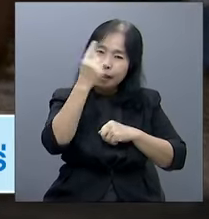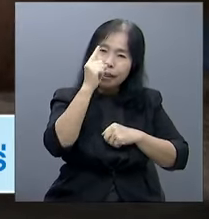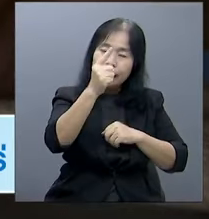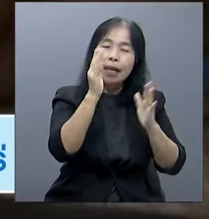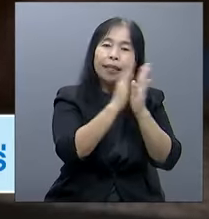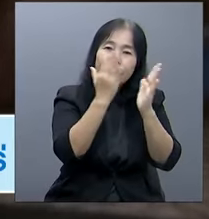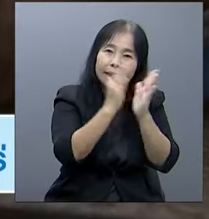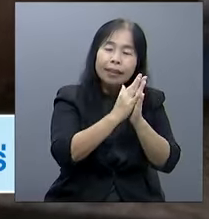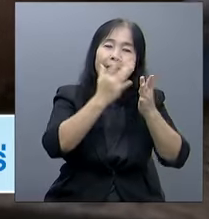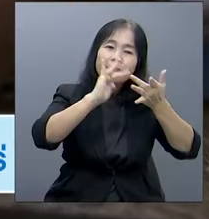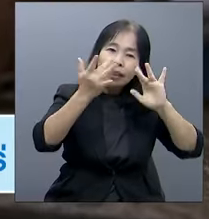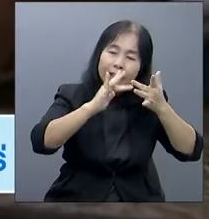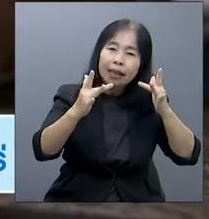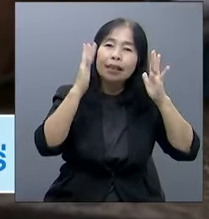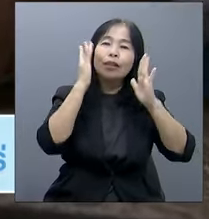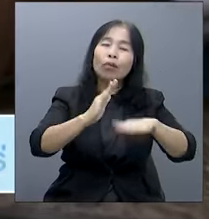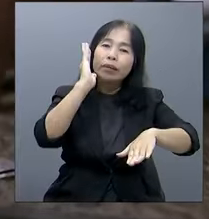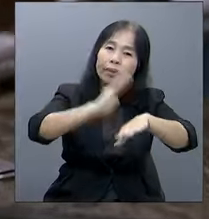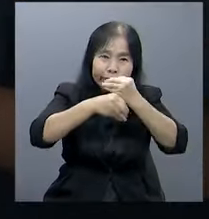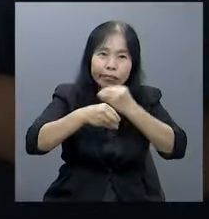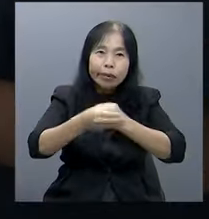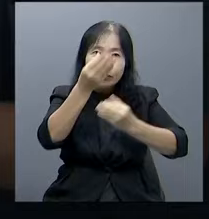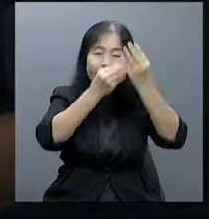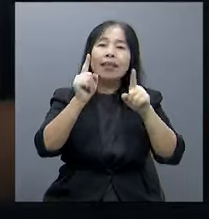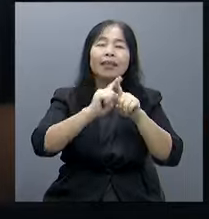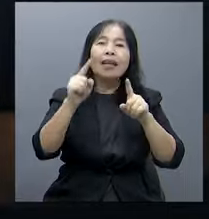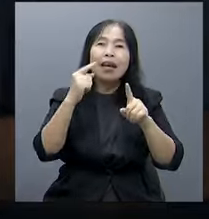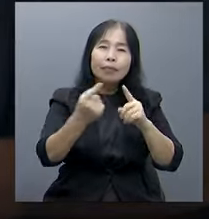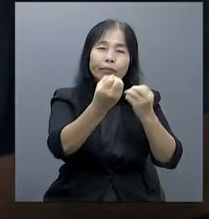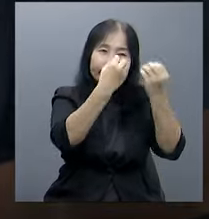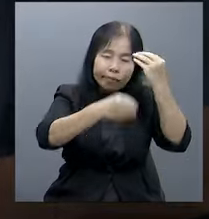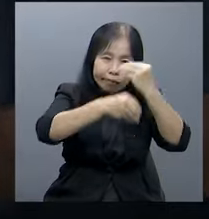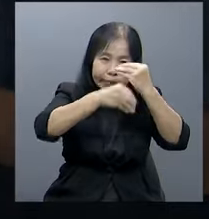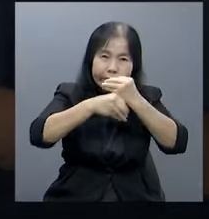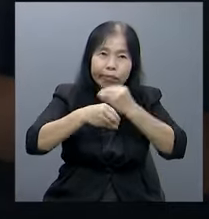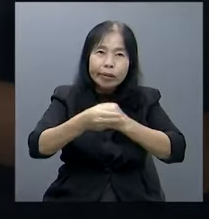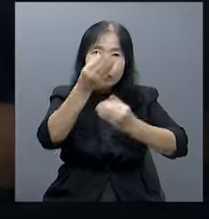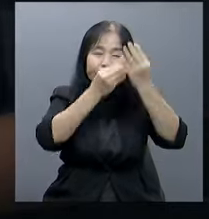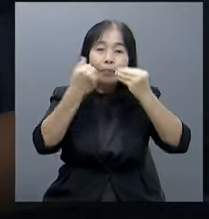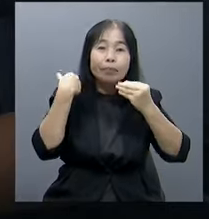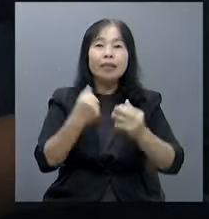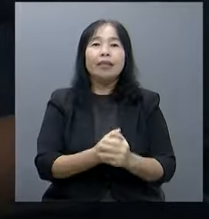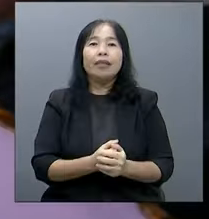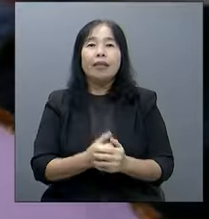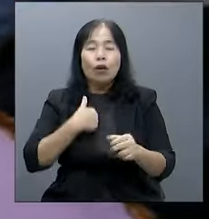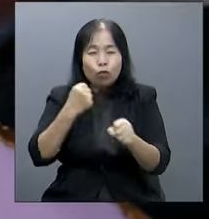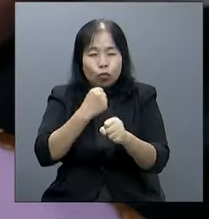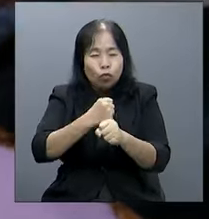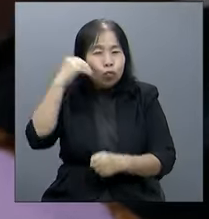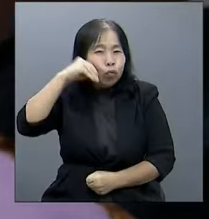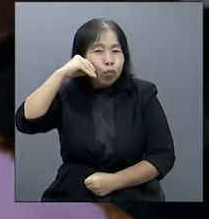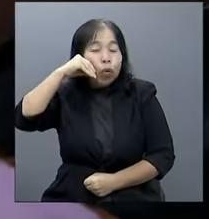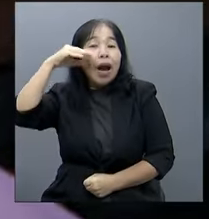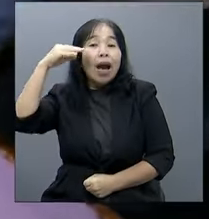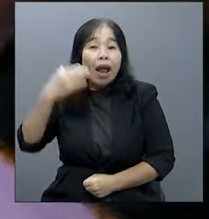สือ อิเทรน็หรผู้เชยวชาณทางด่านการทำตงร้านนาเพิ่มเติมควบคู่กไปด้วยค่ะเมื่อฟุกฟนจนเกิดความชำนานนการ